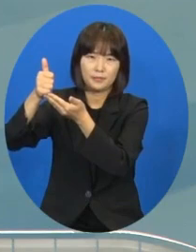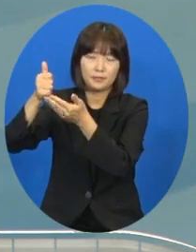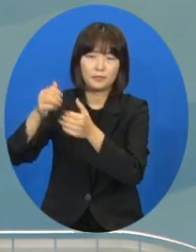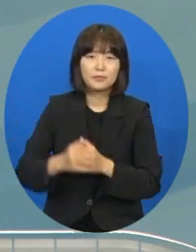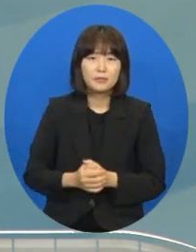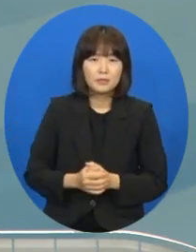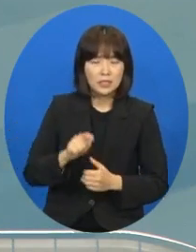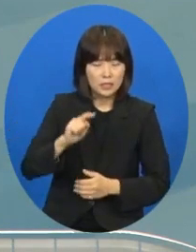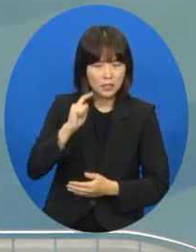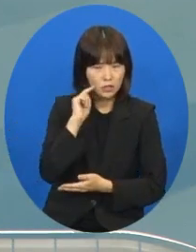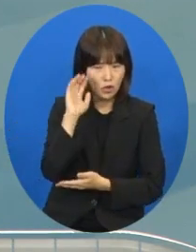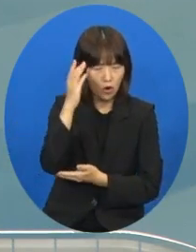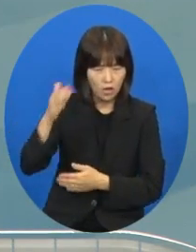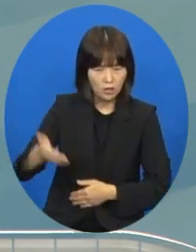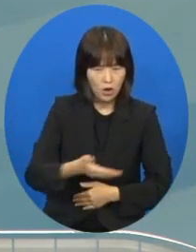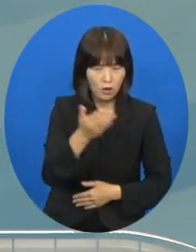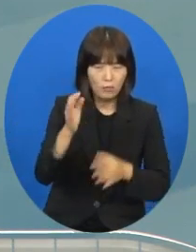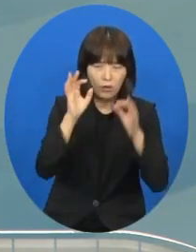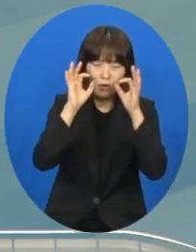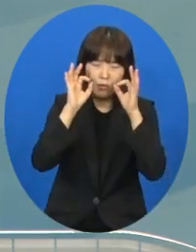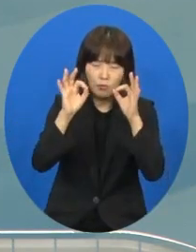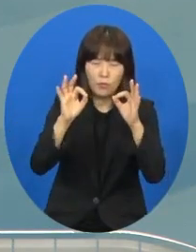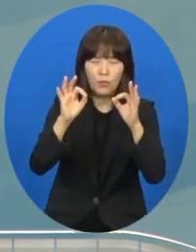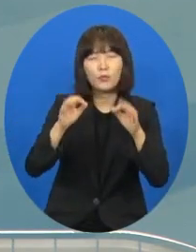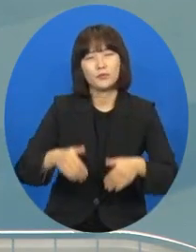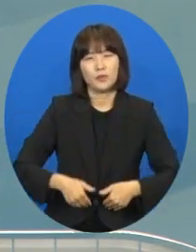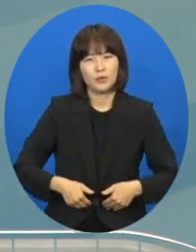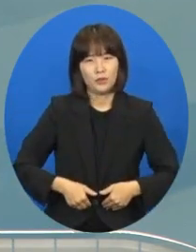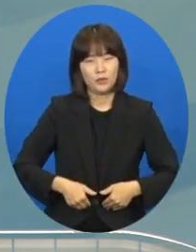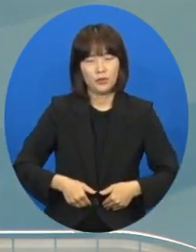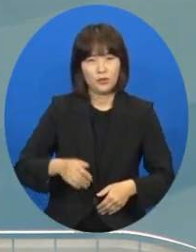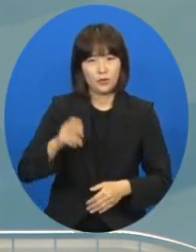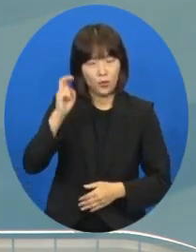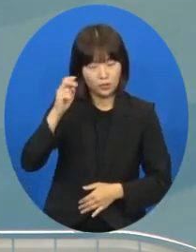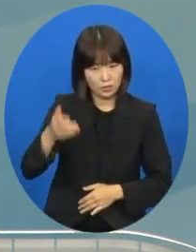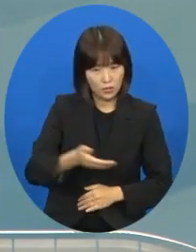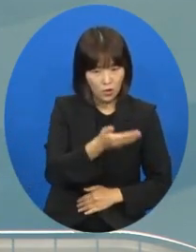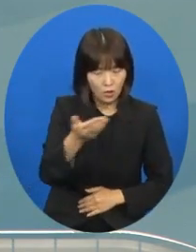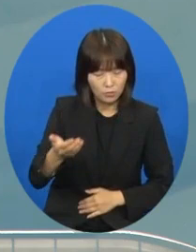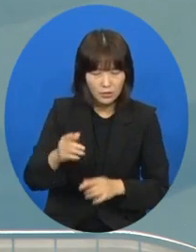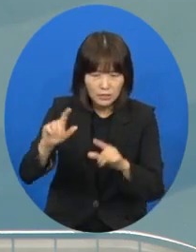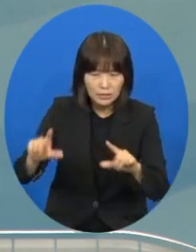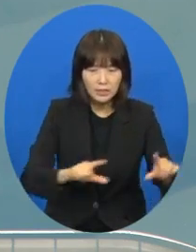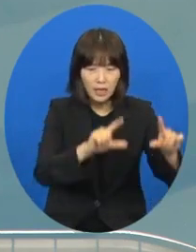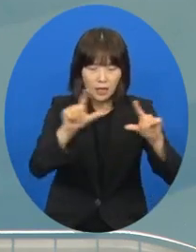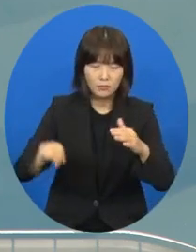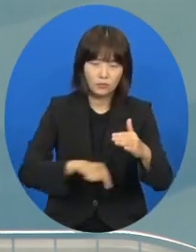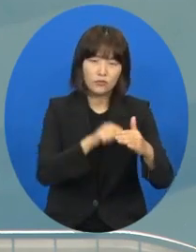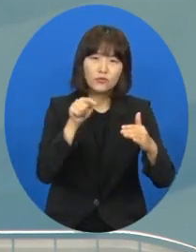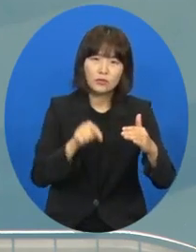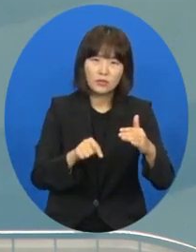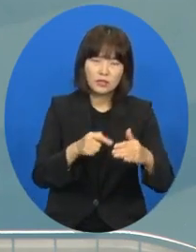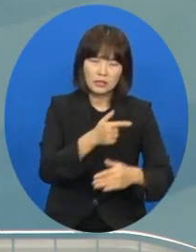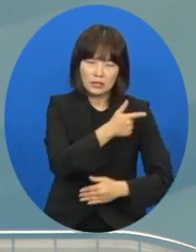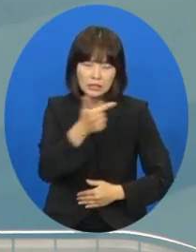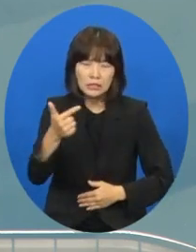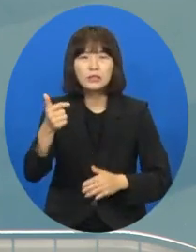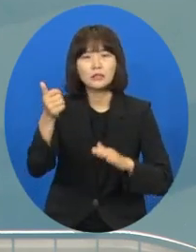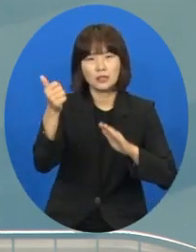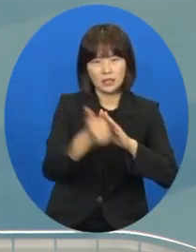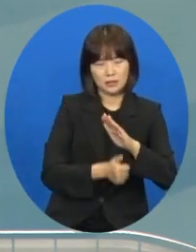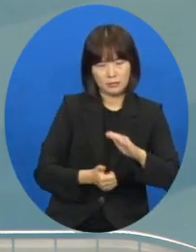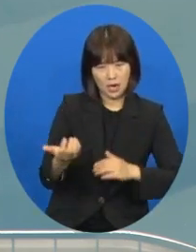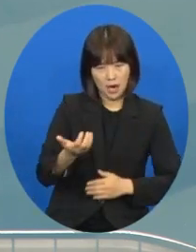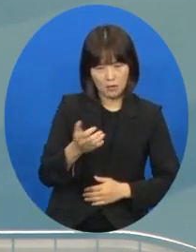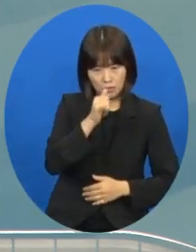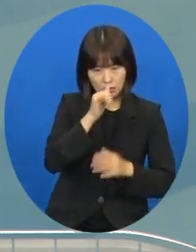그 영광을 여러분도 보셔야 돼요. 혹시 여러분 중에 여러분의 삶의 영역 속에 큰 실패의 아픔이